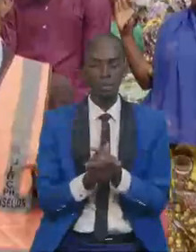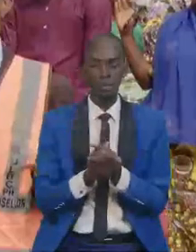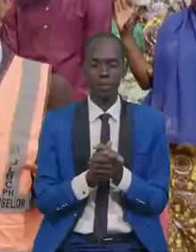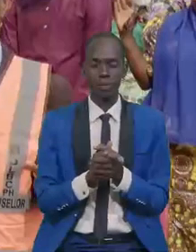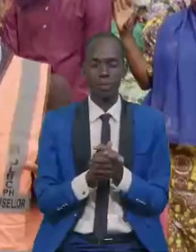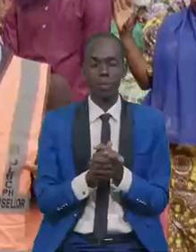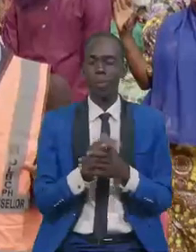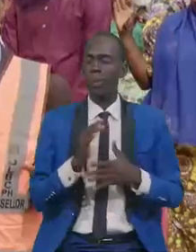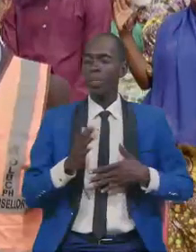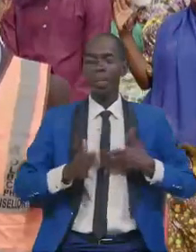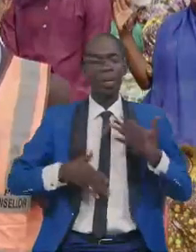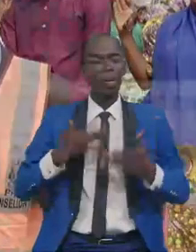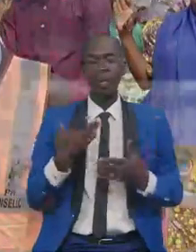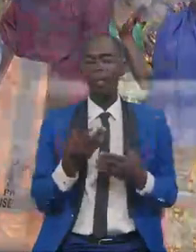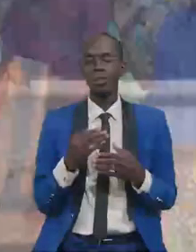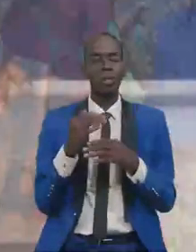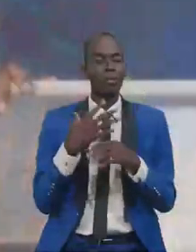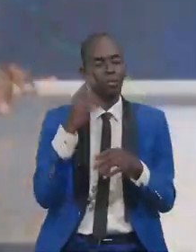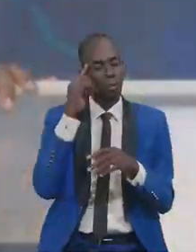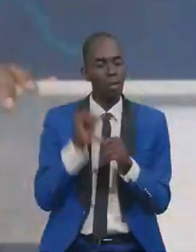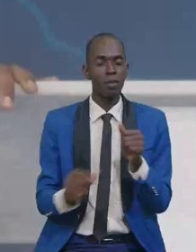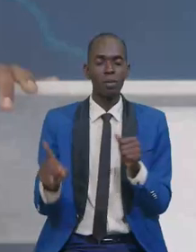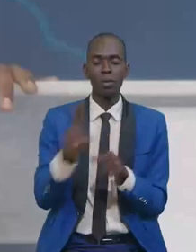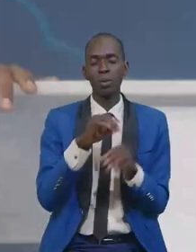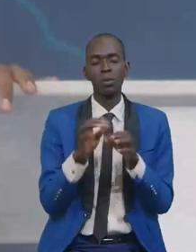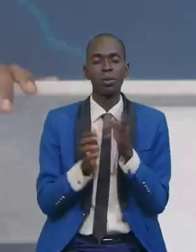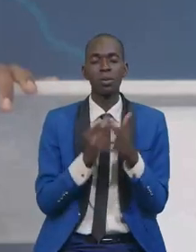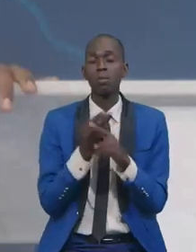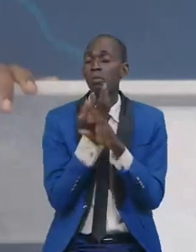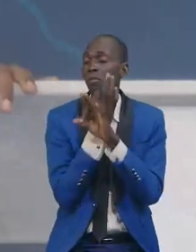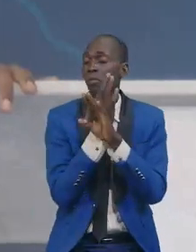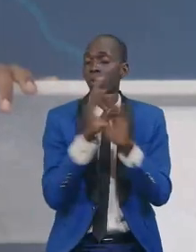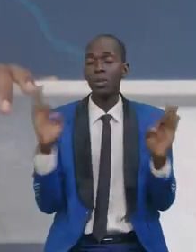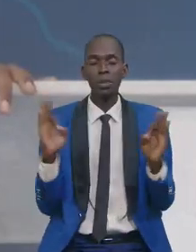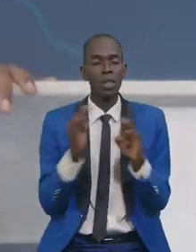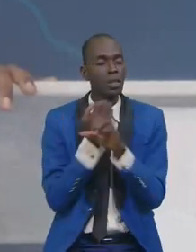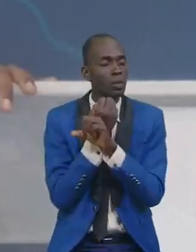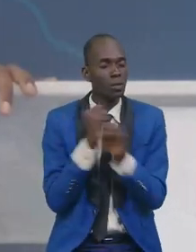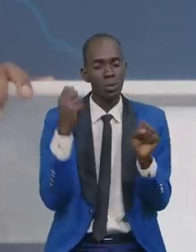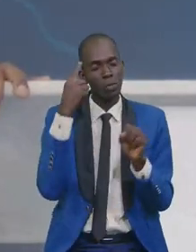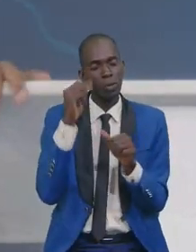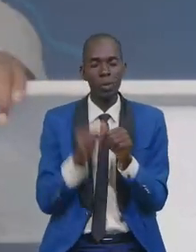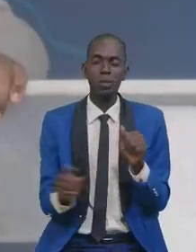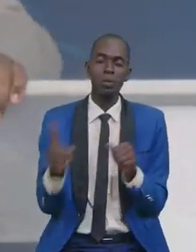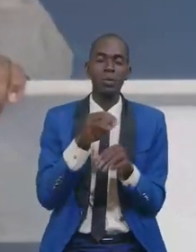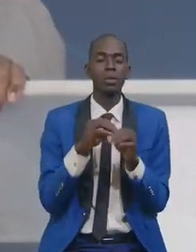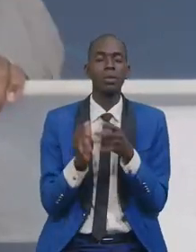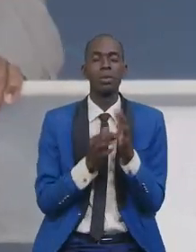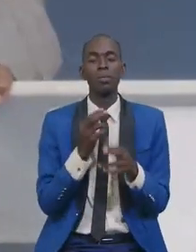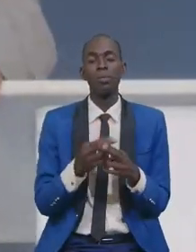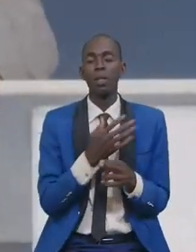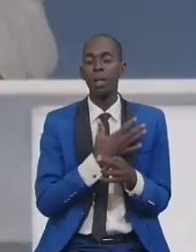Jésus. La joie et le bonheur pour chacun, la libération et le salut pour tout le